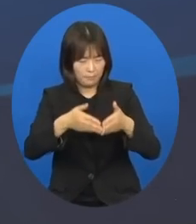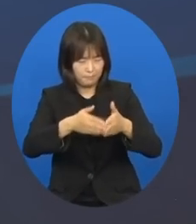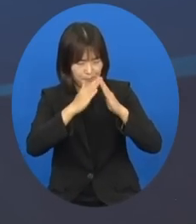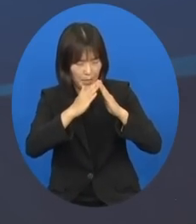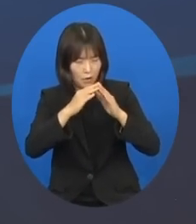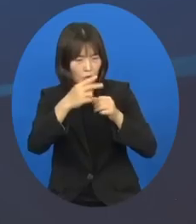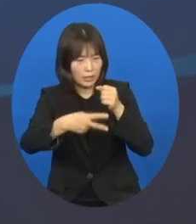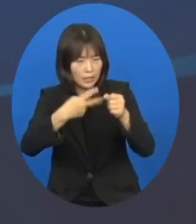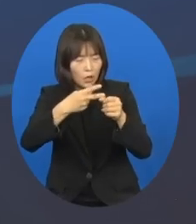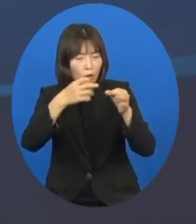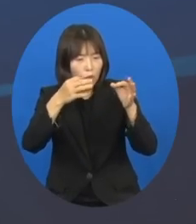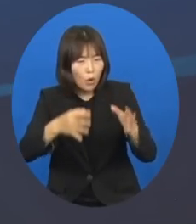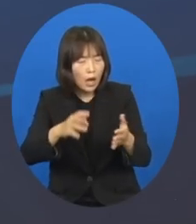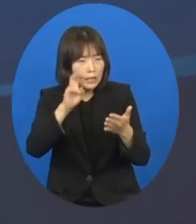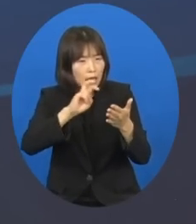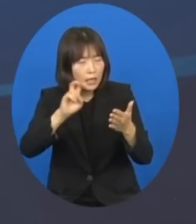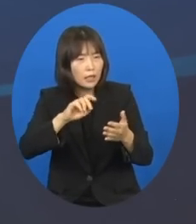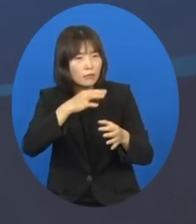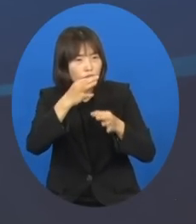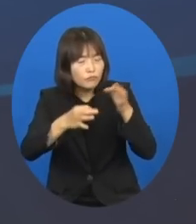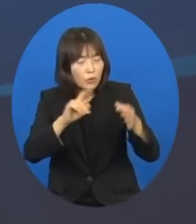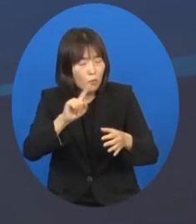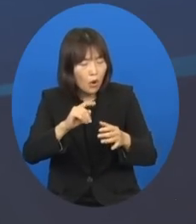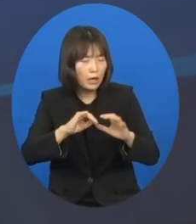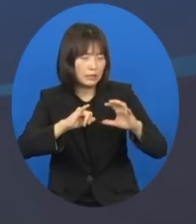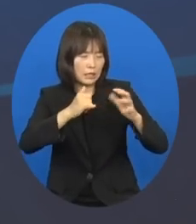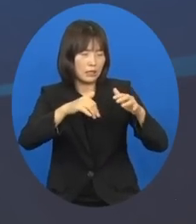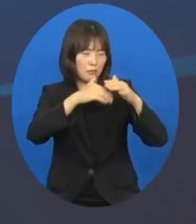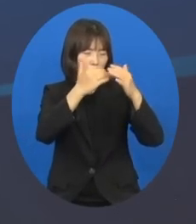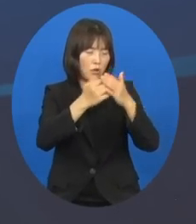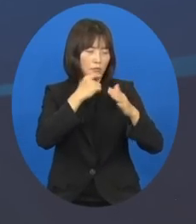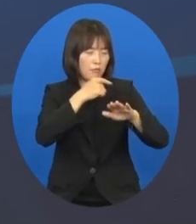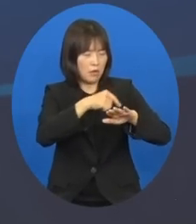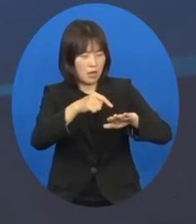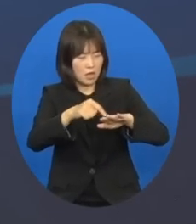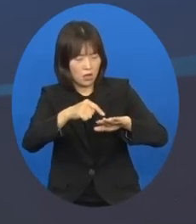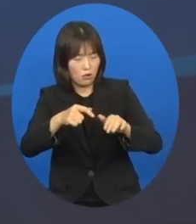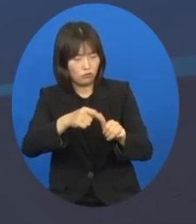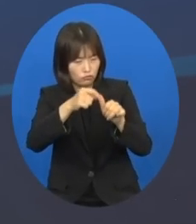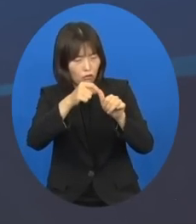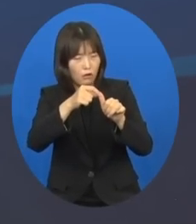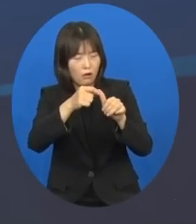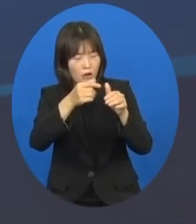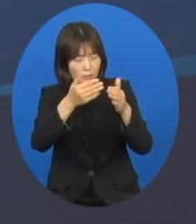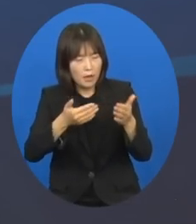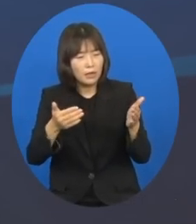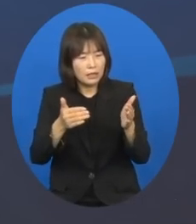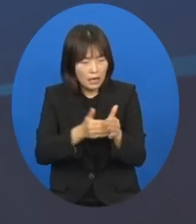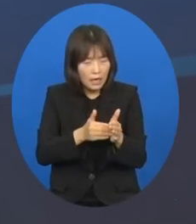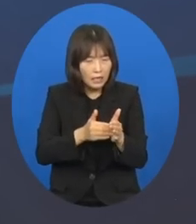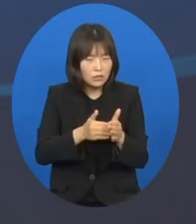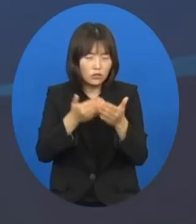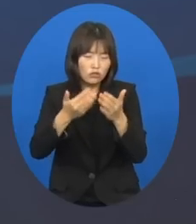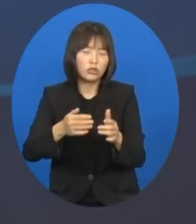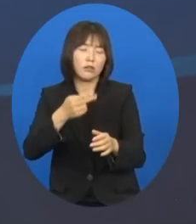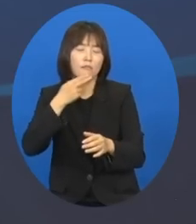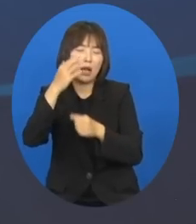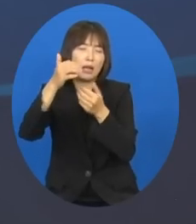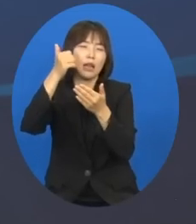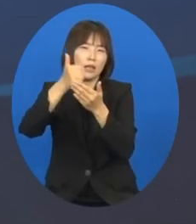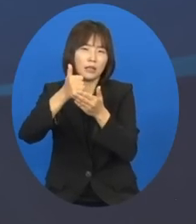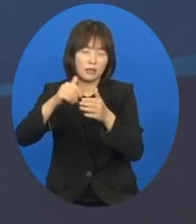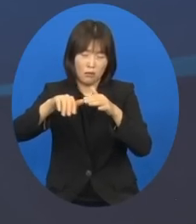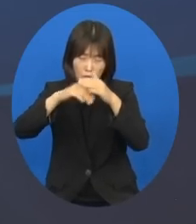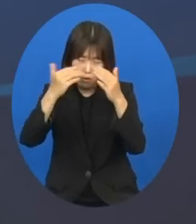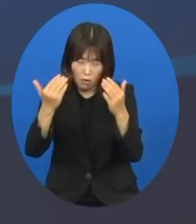동안은 무슨 찬양만 불렀냐면 세상 모든 민족이 구원을 얻기까지 쉬지 않으시는 하나님 온 세상을